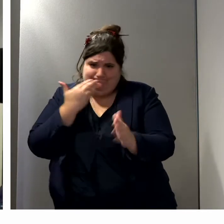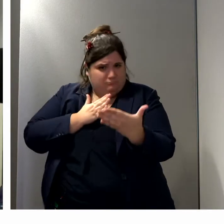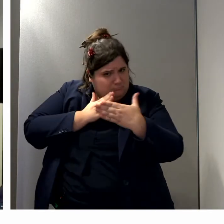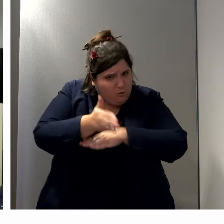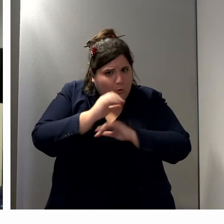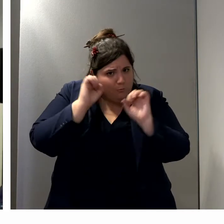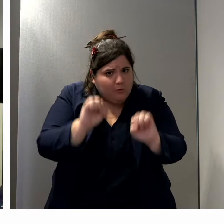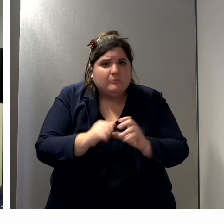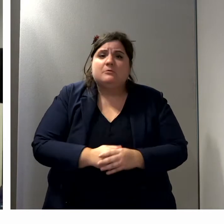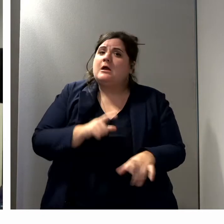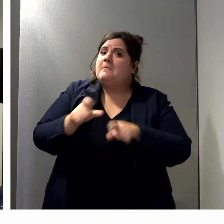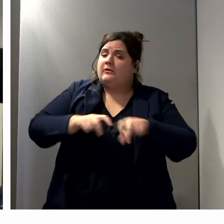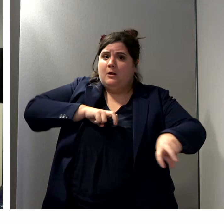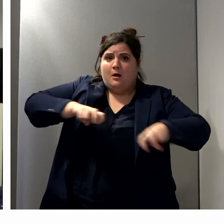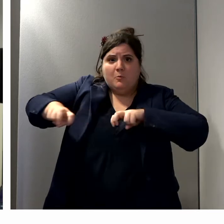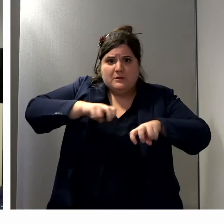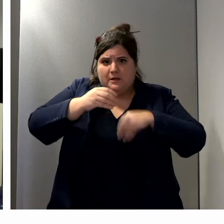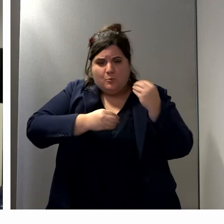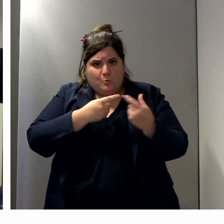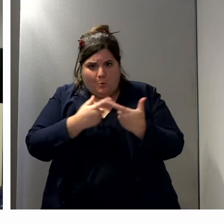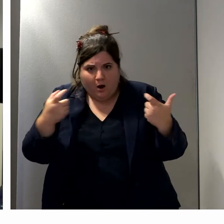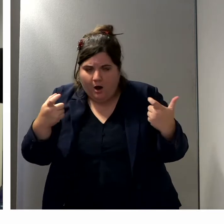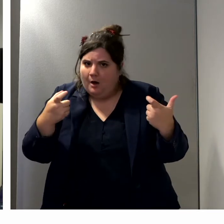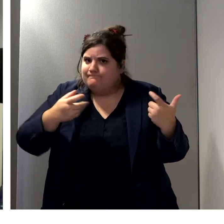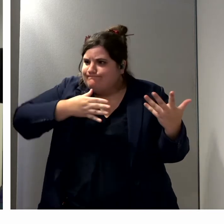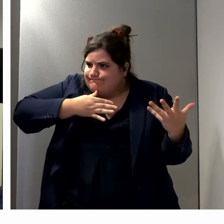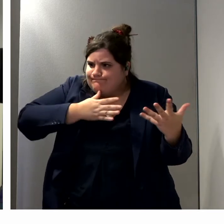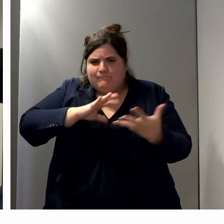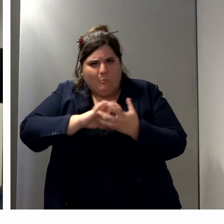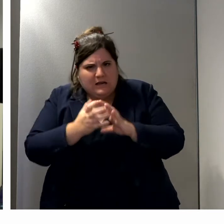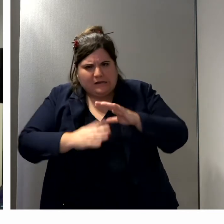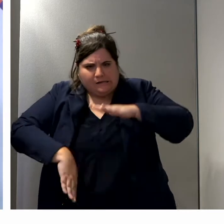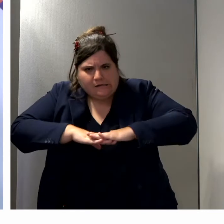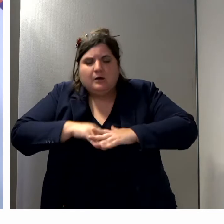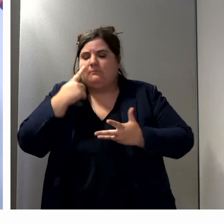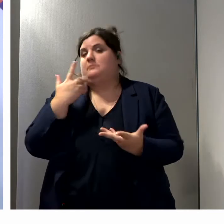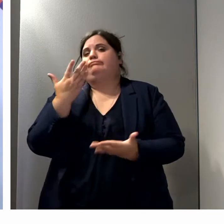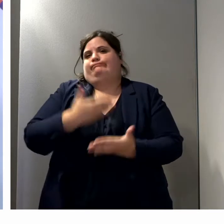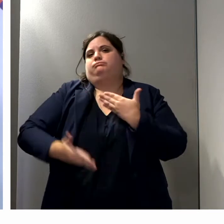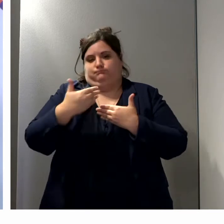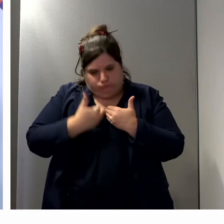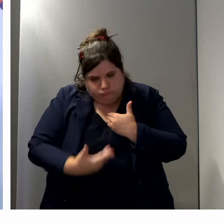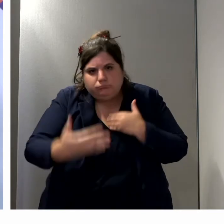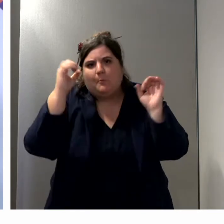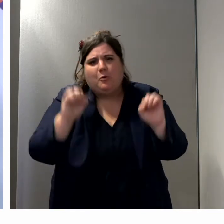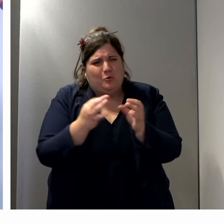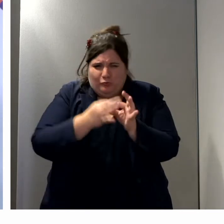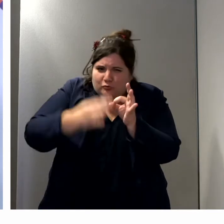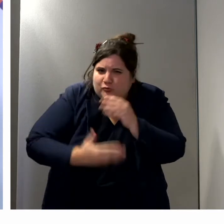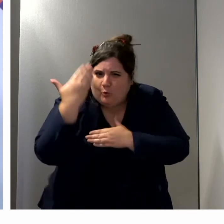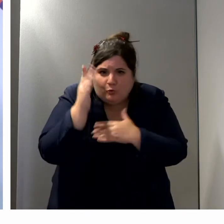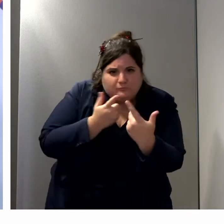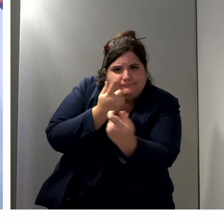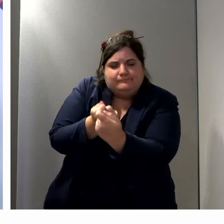au déficit de mobilité de certains de nos licenciés. Merci Mayanne. Alors avec nous ici